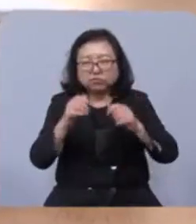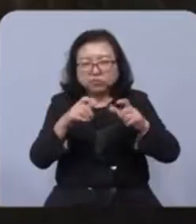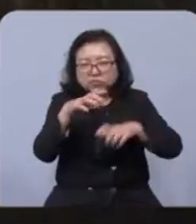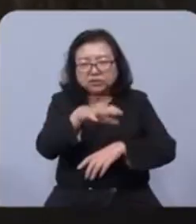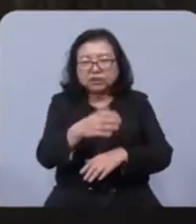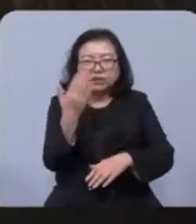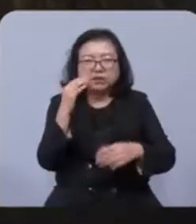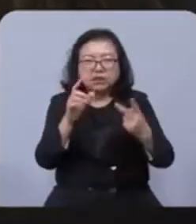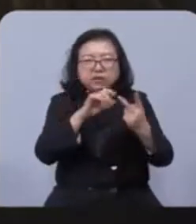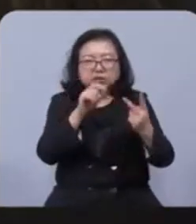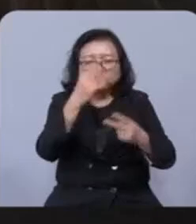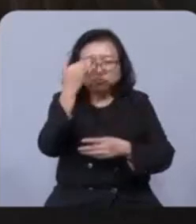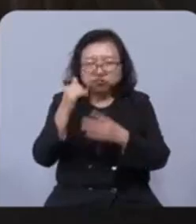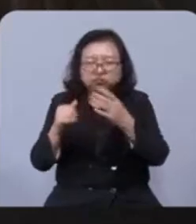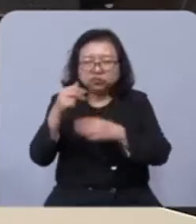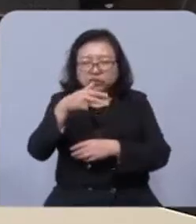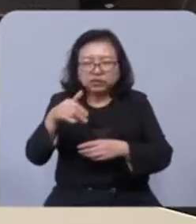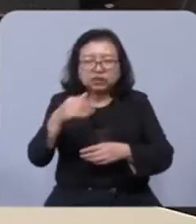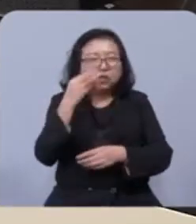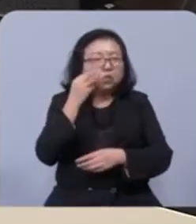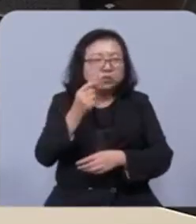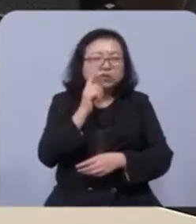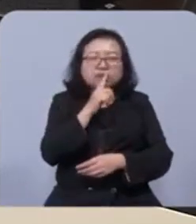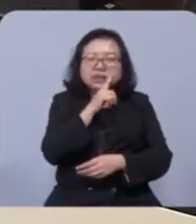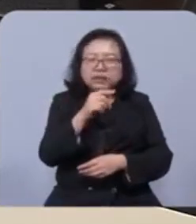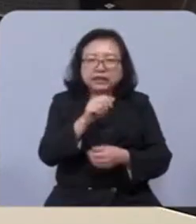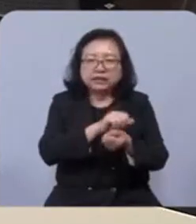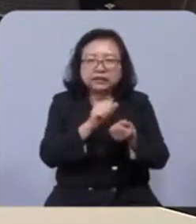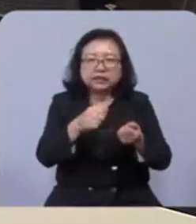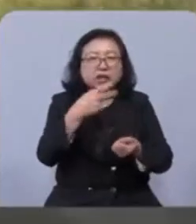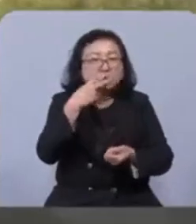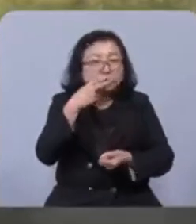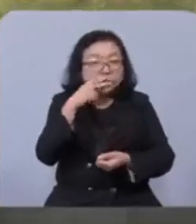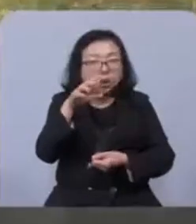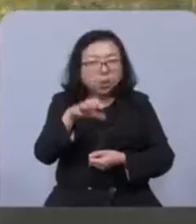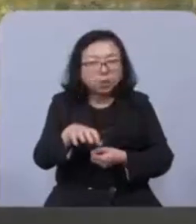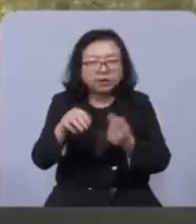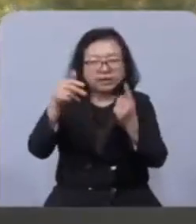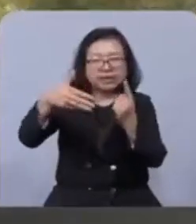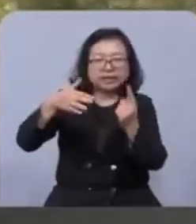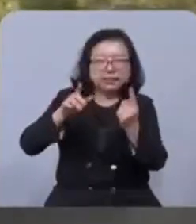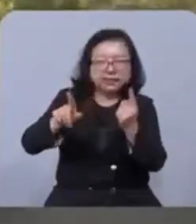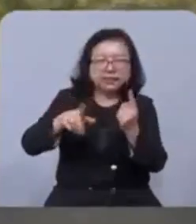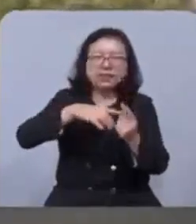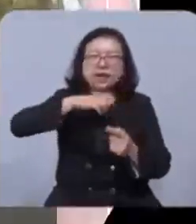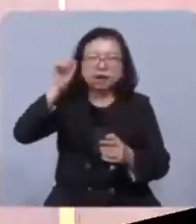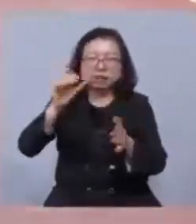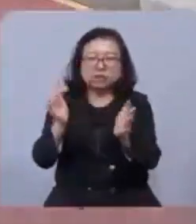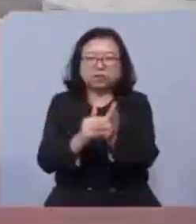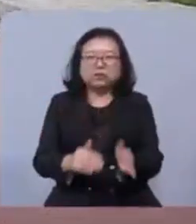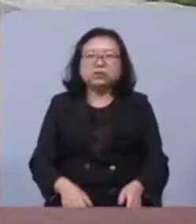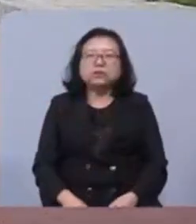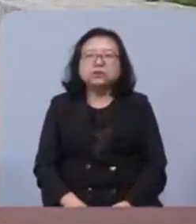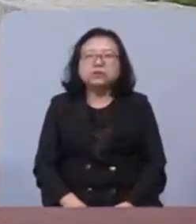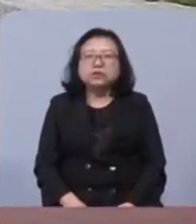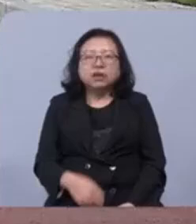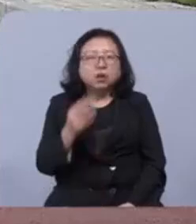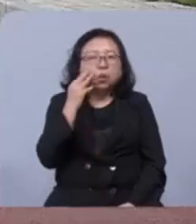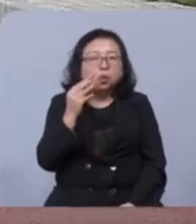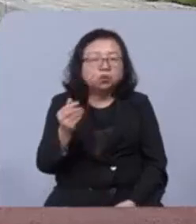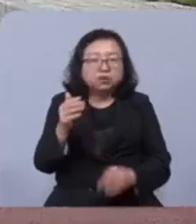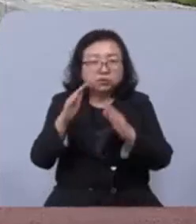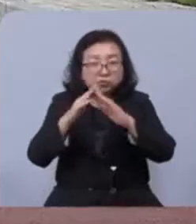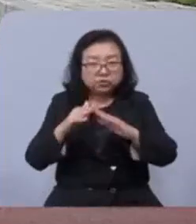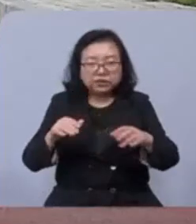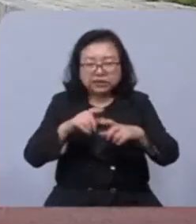2월 충주 제천 천산 그리고 진천 음성이 1차 10범 지역에 선정됐습니다 옥천군의